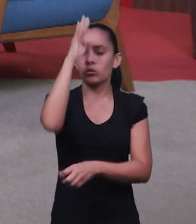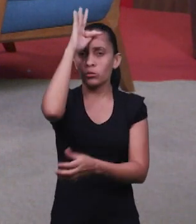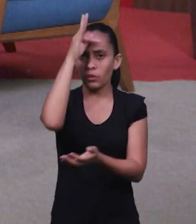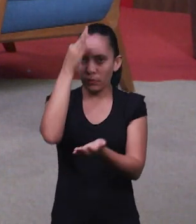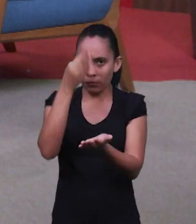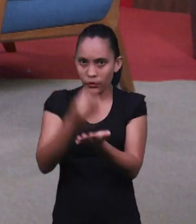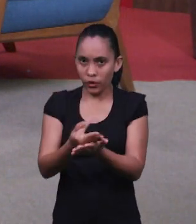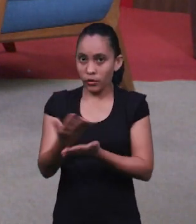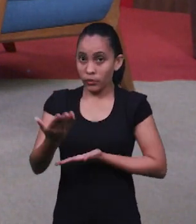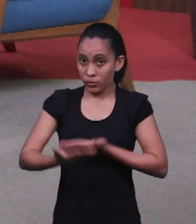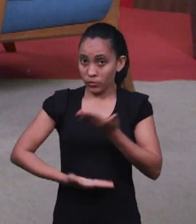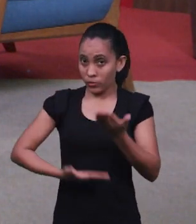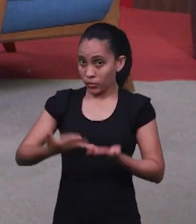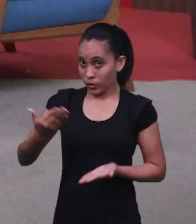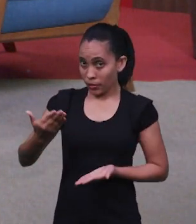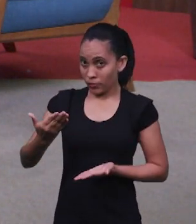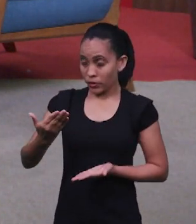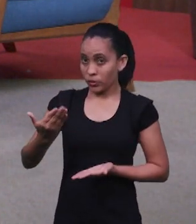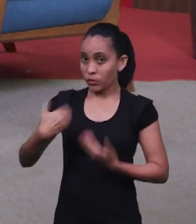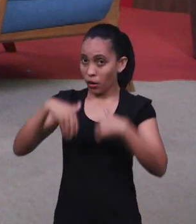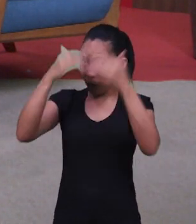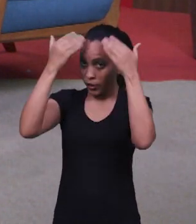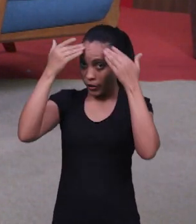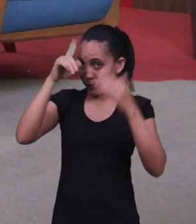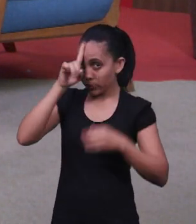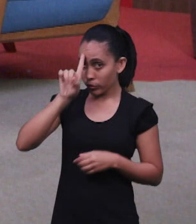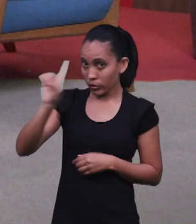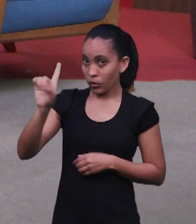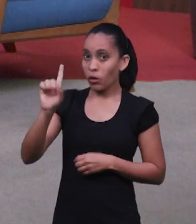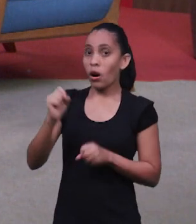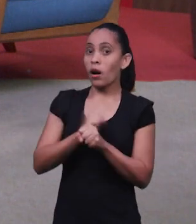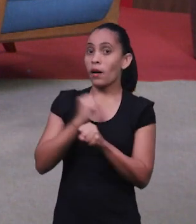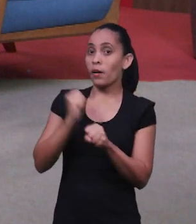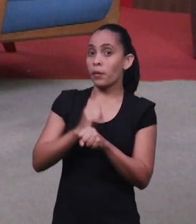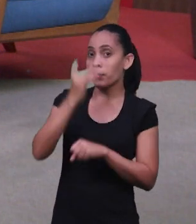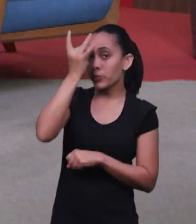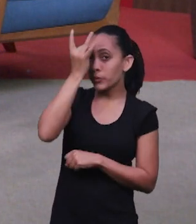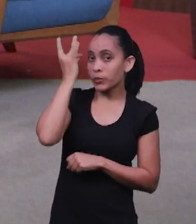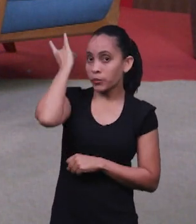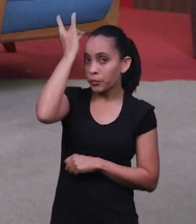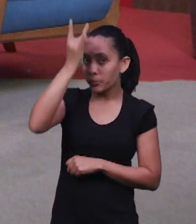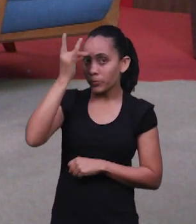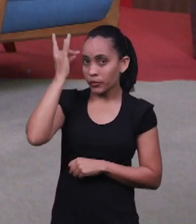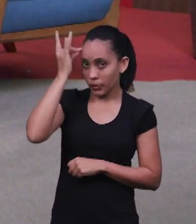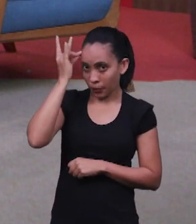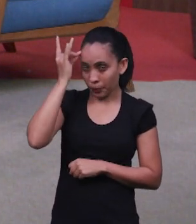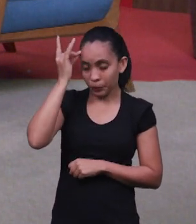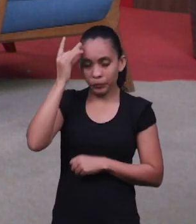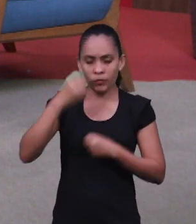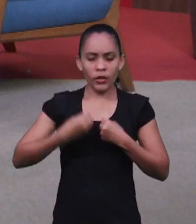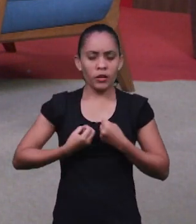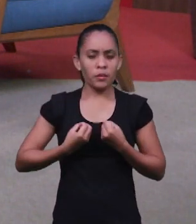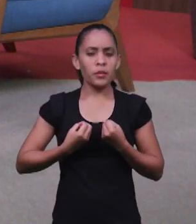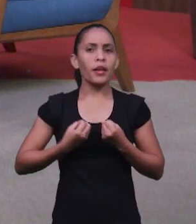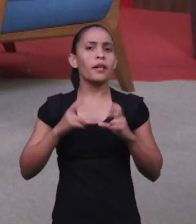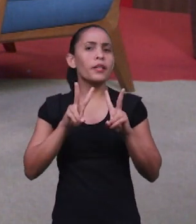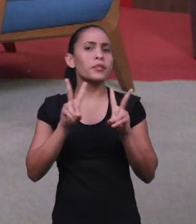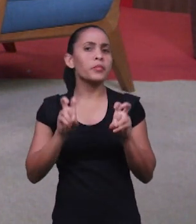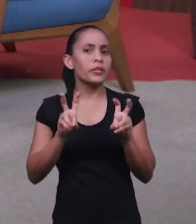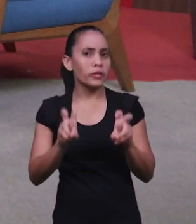l'exercice de la foi dans le service au royaume de Dieu à l'œuvre du Saint-Esprit. Nous utilisons ici